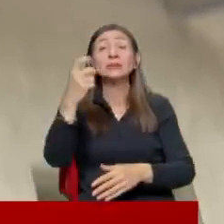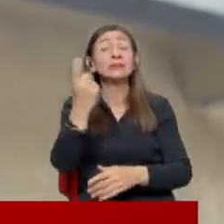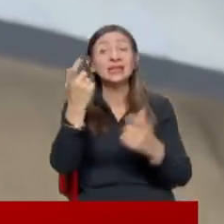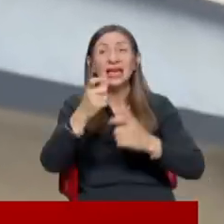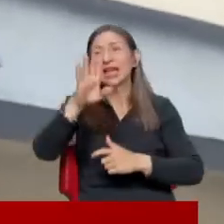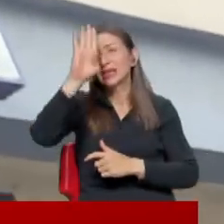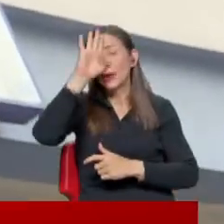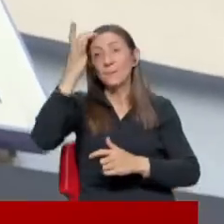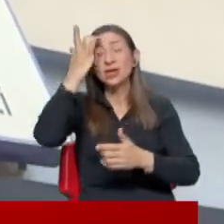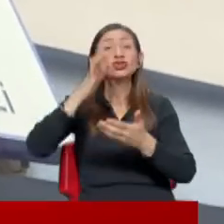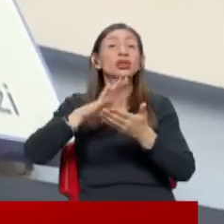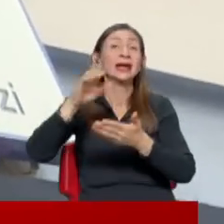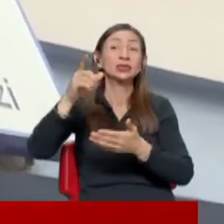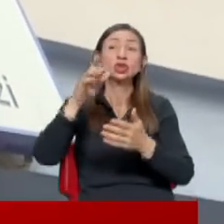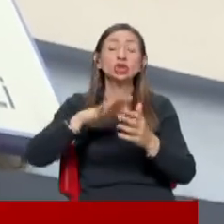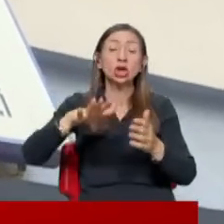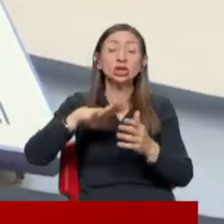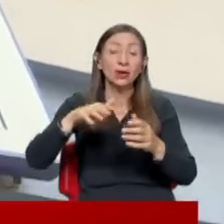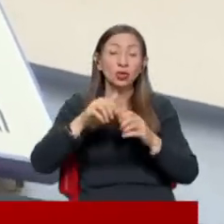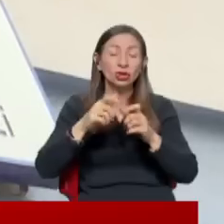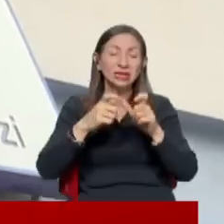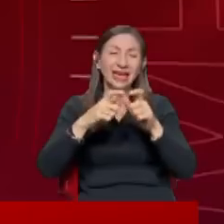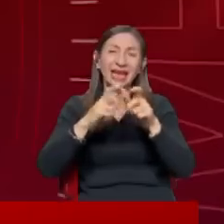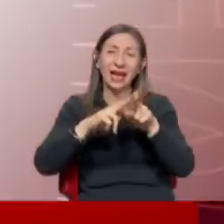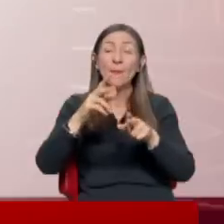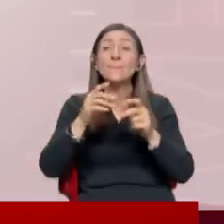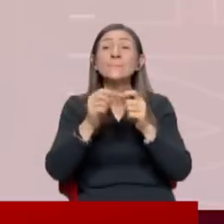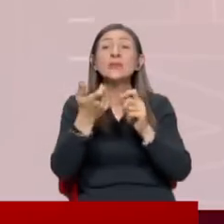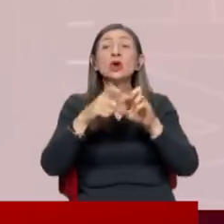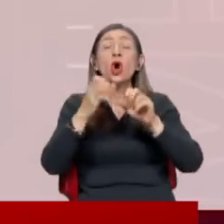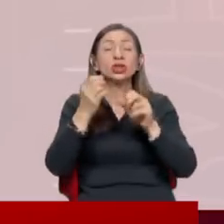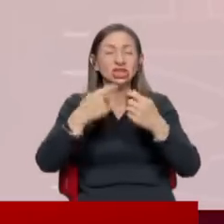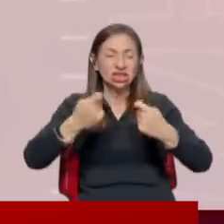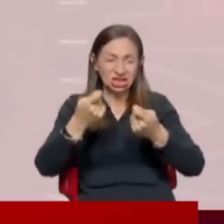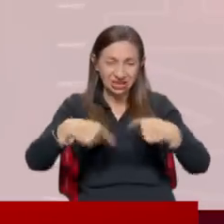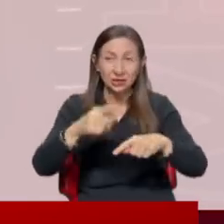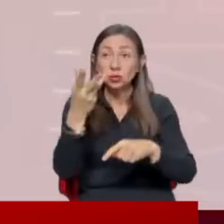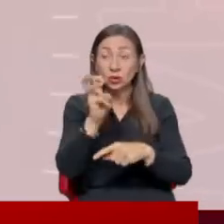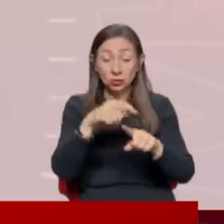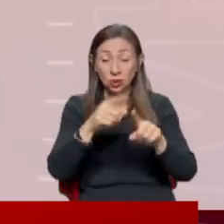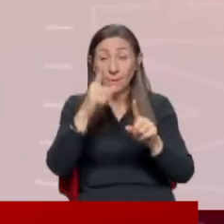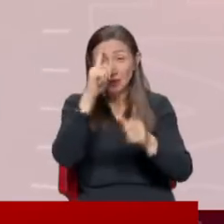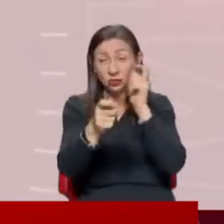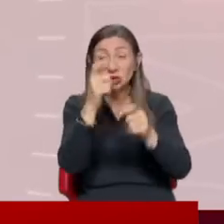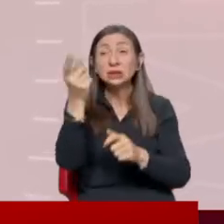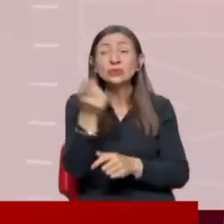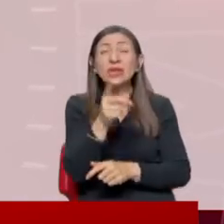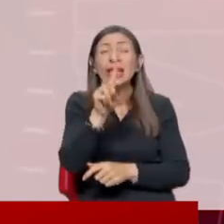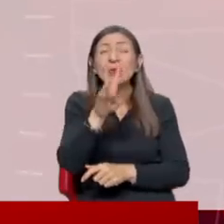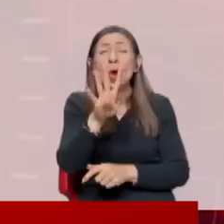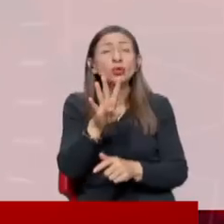de İstanbul'da Bağcılar Sosyal Güvenlik Merkezi. Büro İş Sendikası'na göre 3 aylık süreçte başvuranların